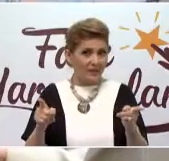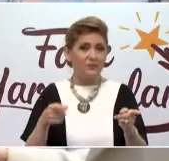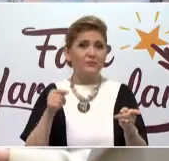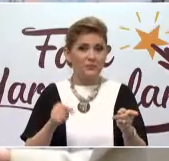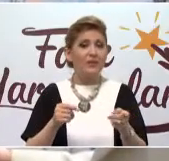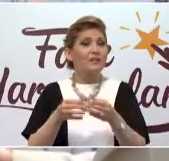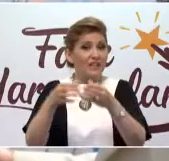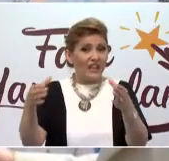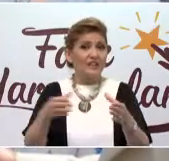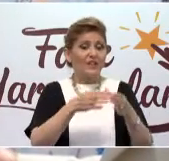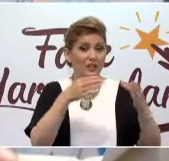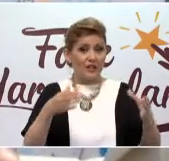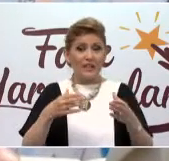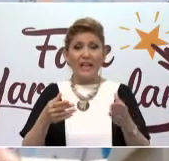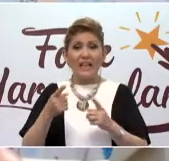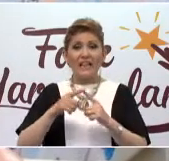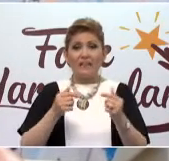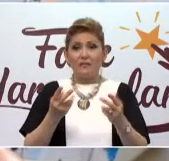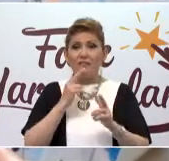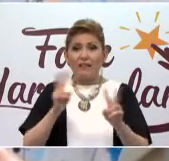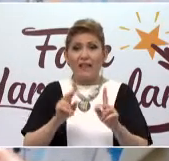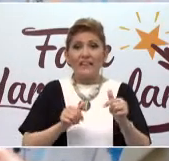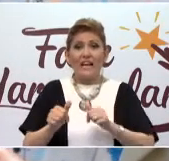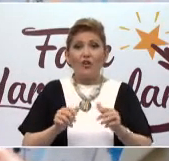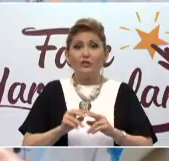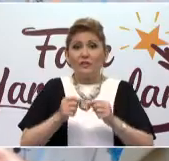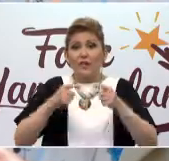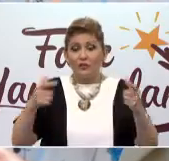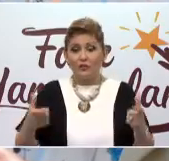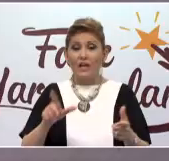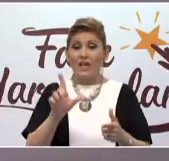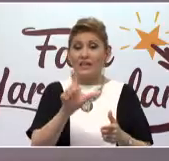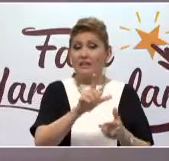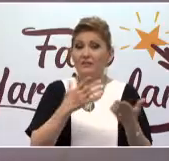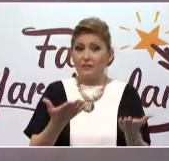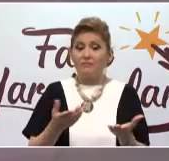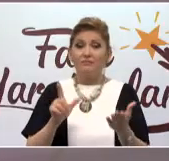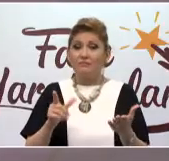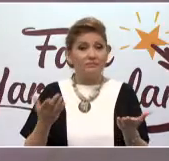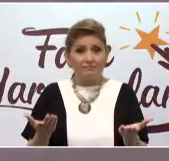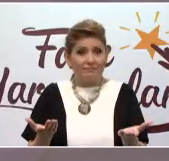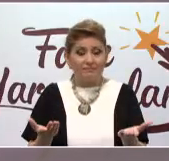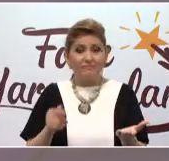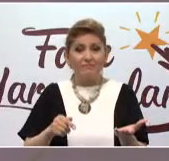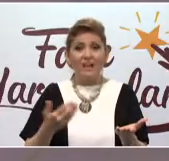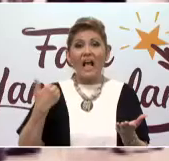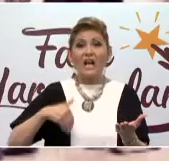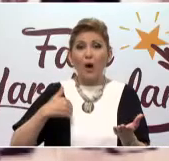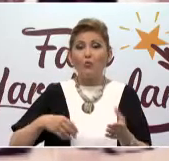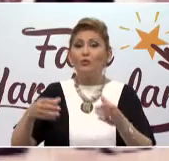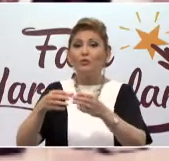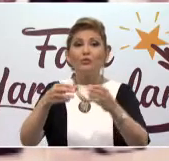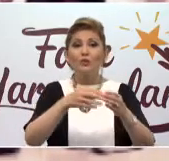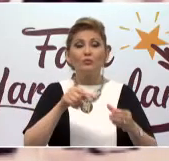de geliştiği için aslında, yani teknoloji çok hızlı gelişiyor, ihtiyaçlar güncelleniyor. Ama ne yazık ki yani kamusal